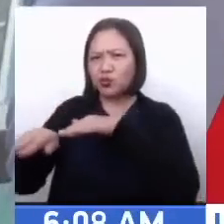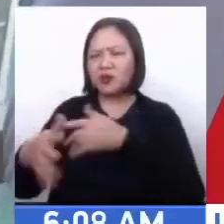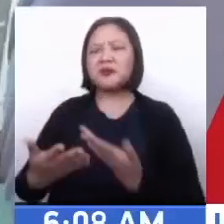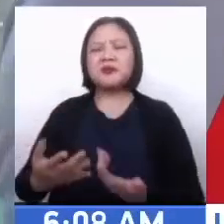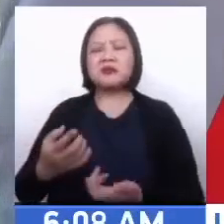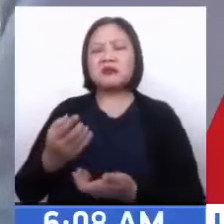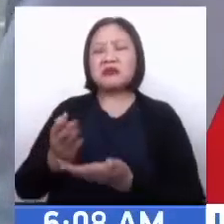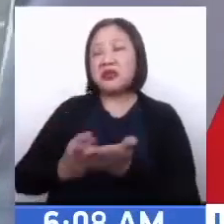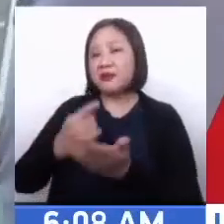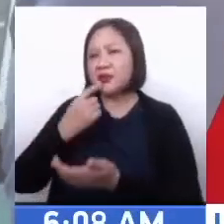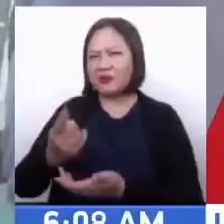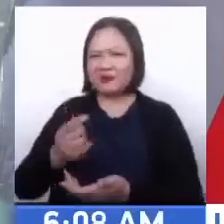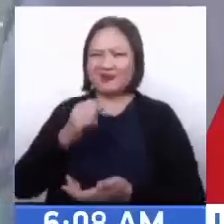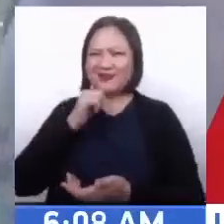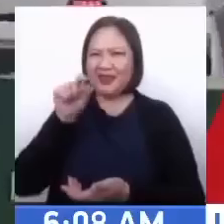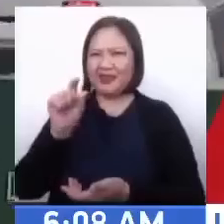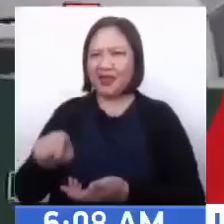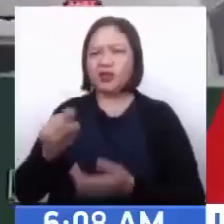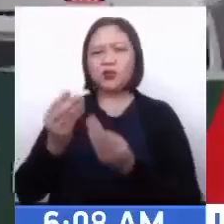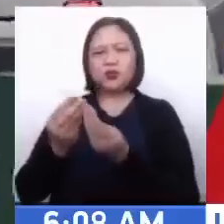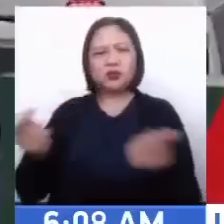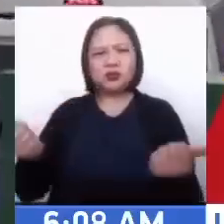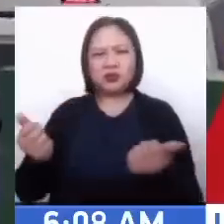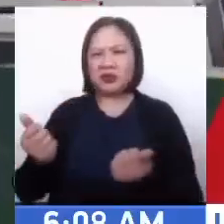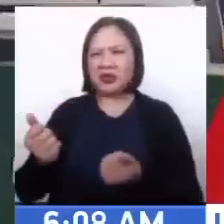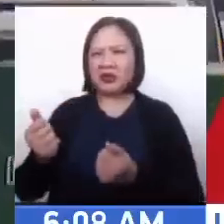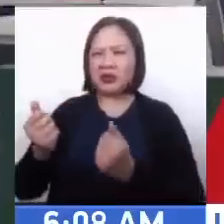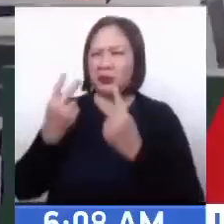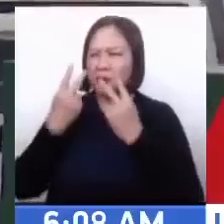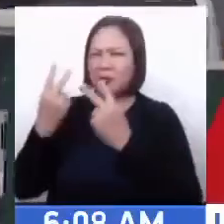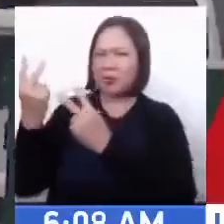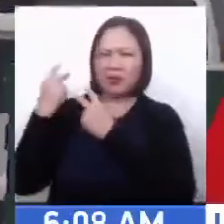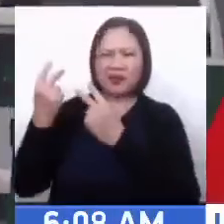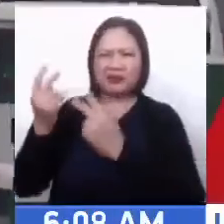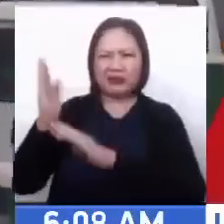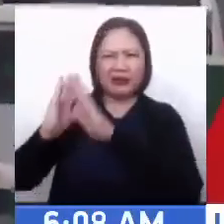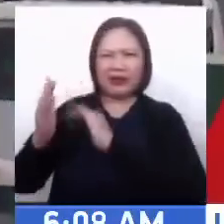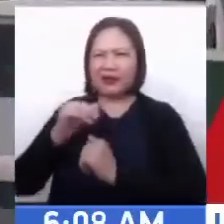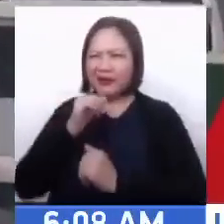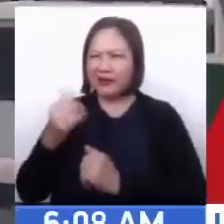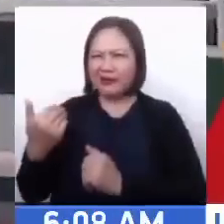ang naging solusyon miski noon pa. Well, this has been part of the